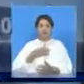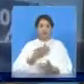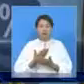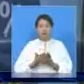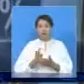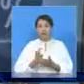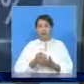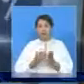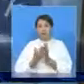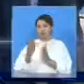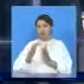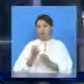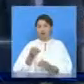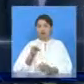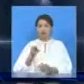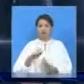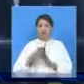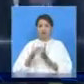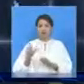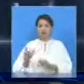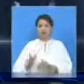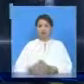мер по повышению благосостояния сельчан.